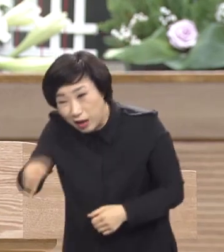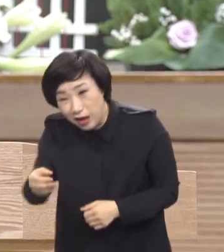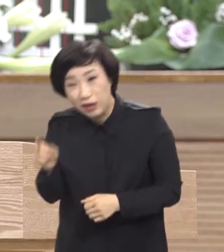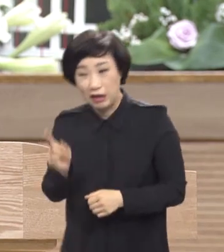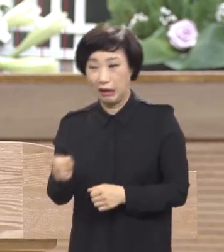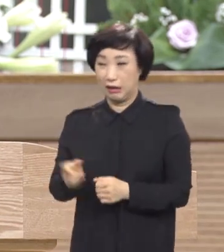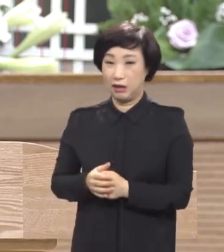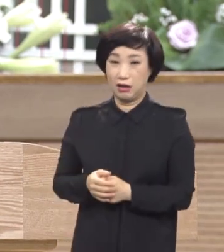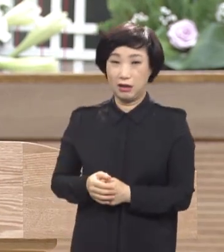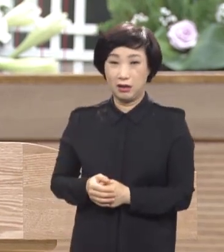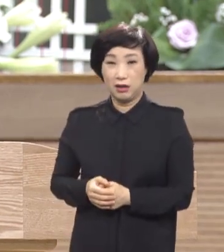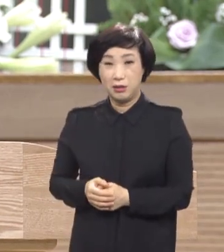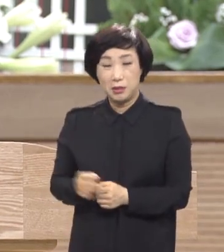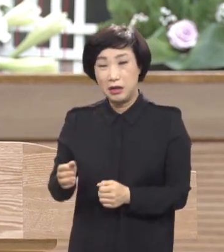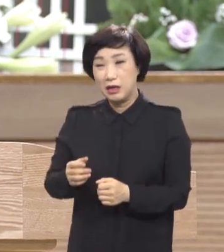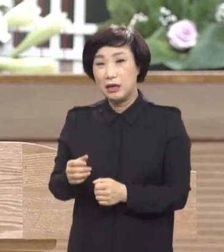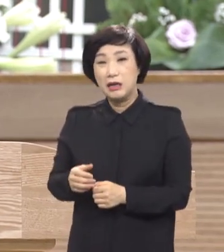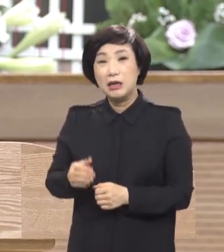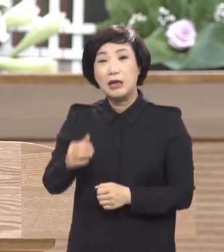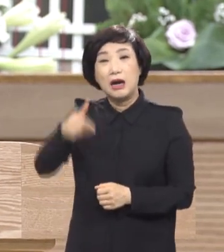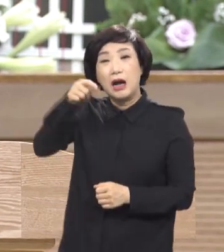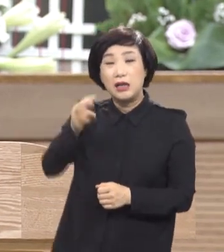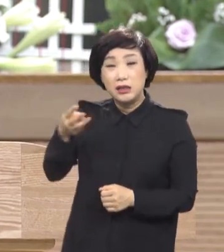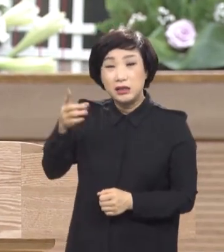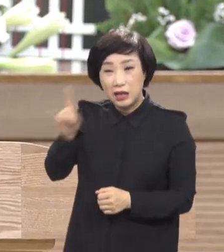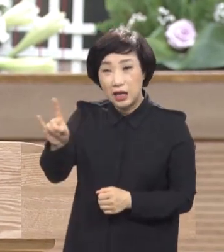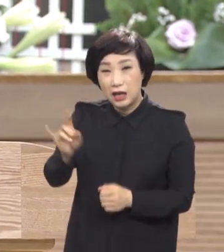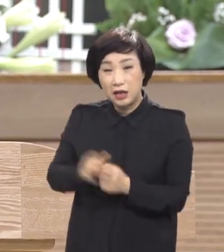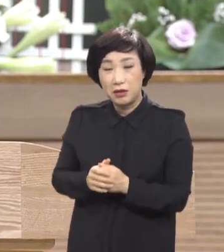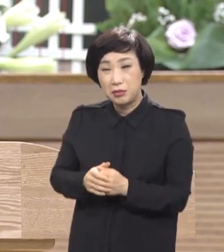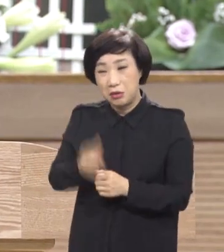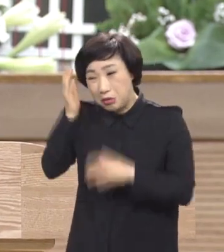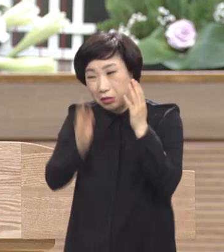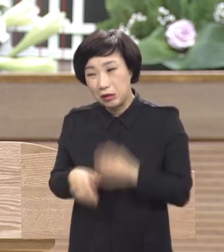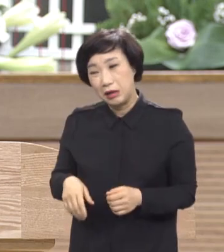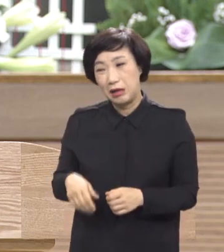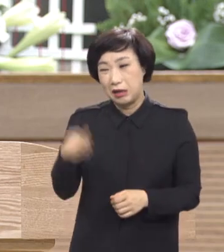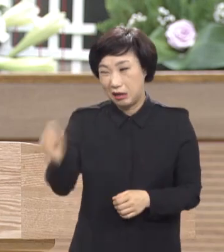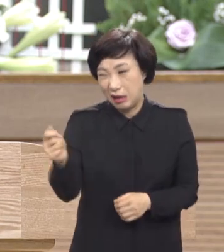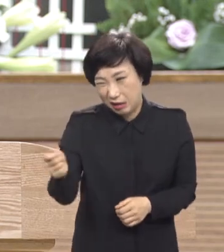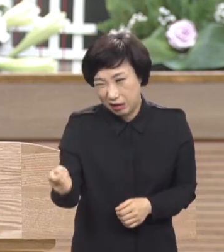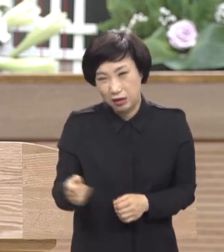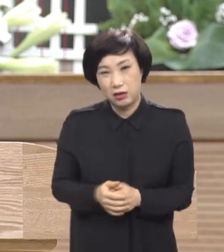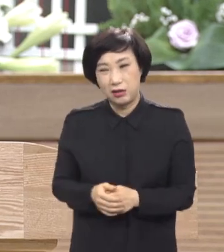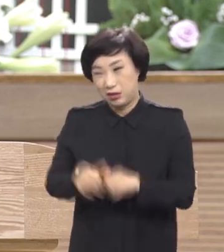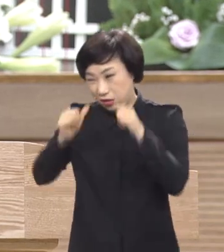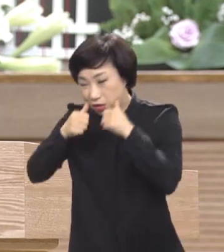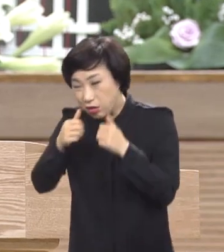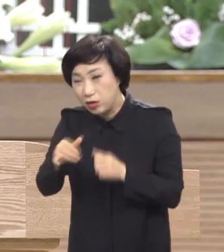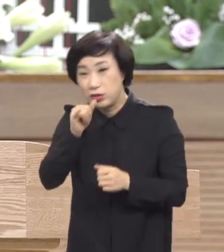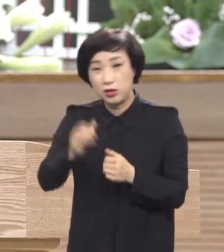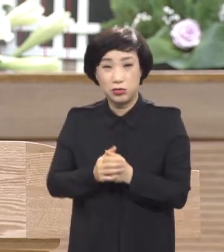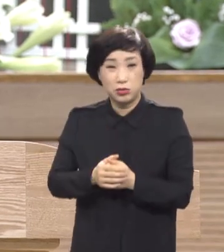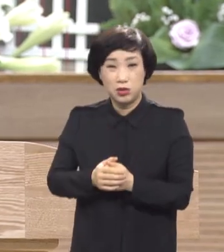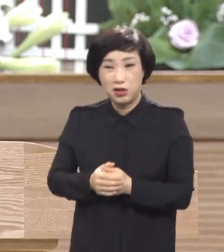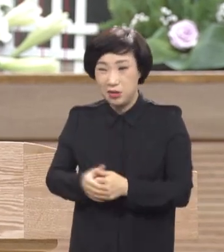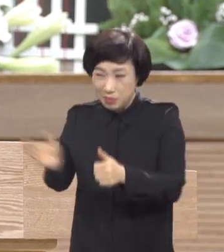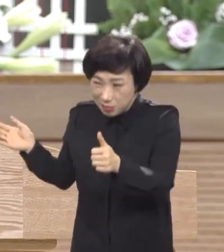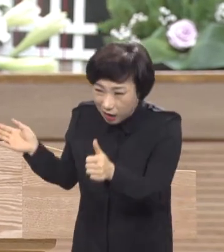신세가 될지라도 갈대를 들고 조롱받는 신세가 될지라도 뺨을 맞는 신세가 될지라도